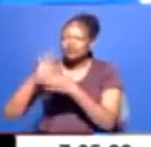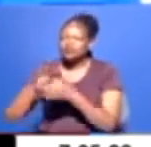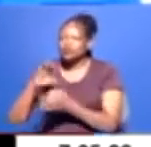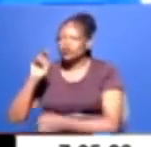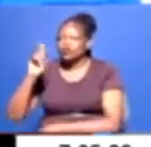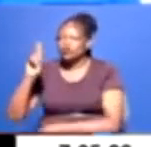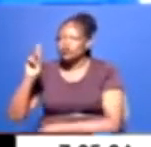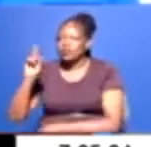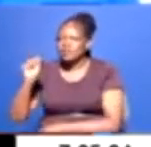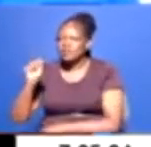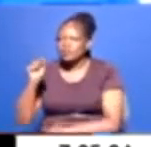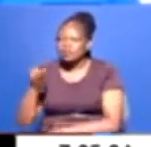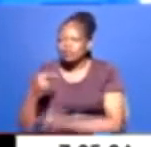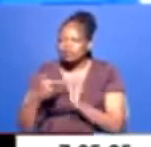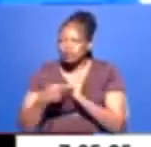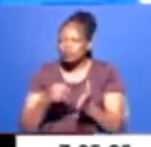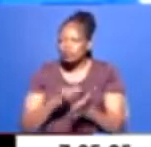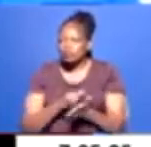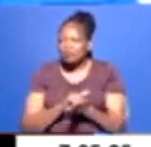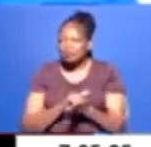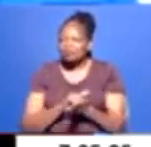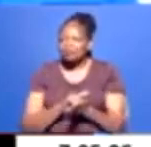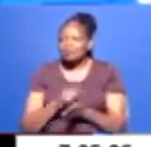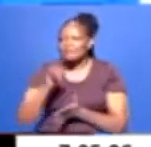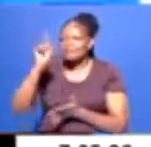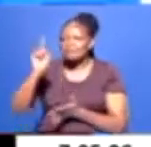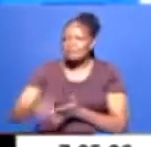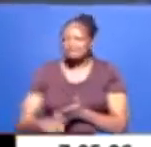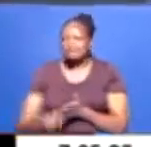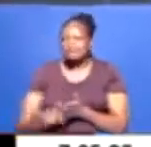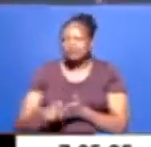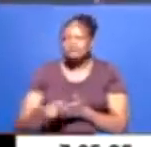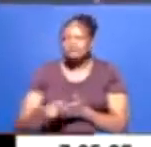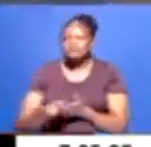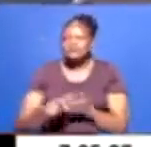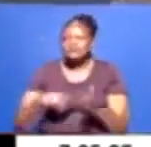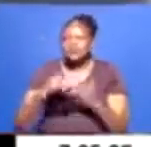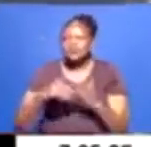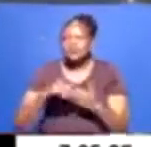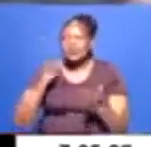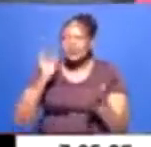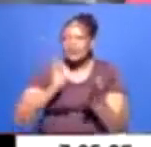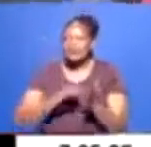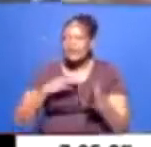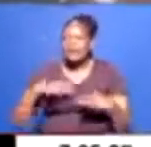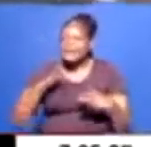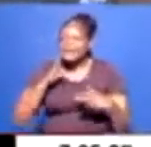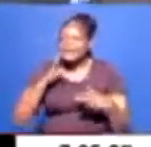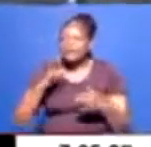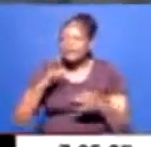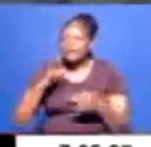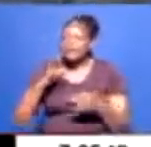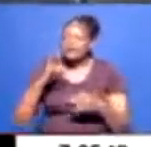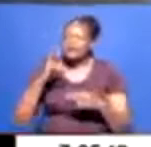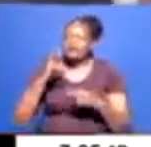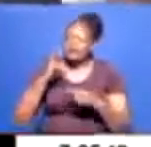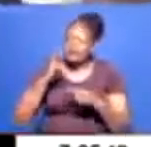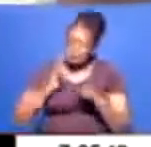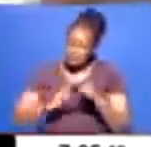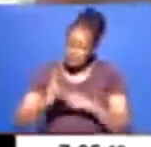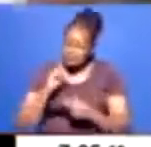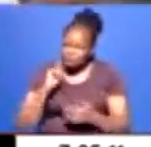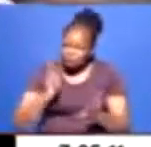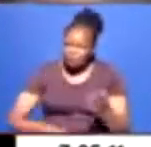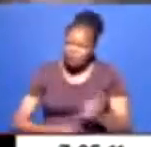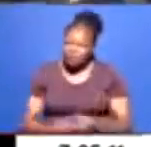hiyo ni signal ya kwamba ni lazima sisi kama wakamba tuheshimiwe kabisa. Azimio hata hivyo imesema vyama vinavyogura muungano